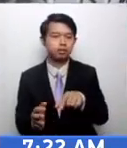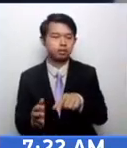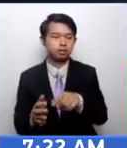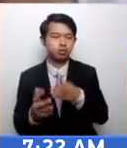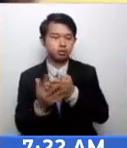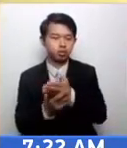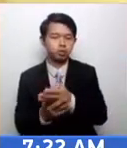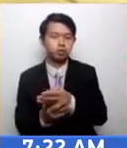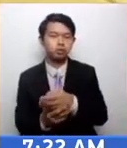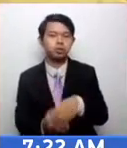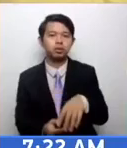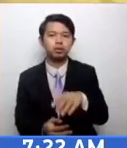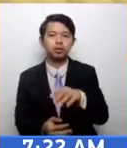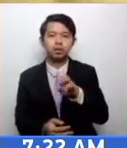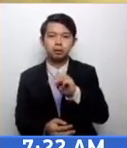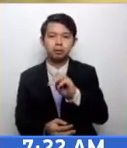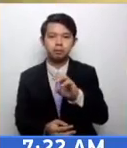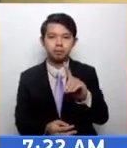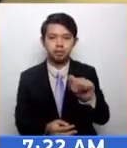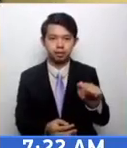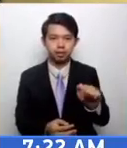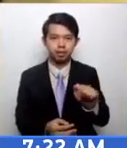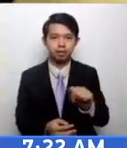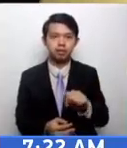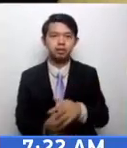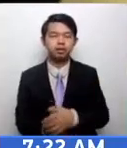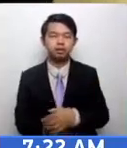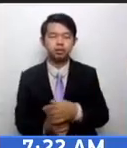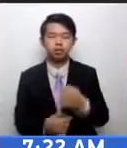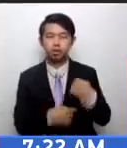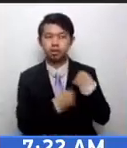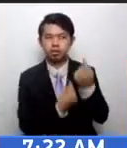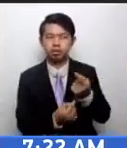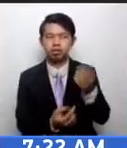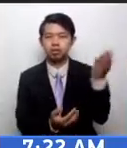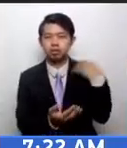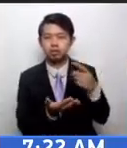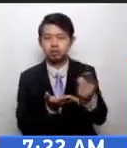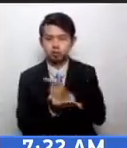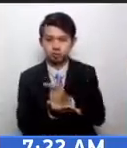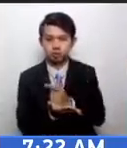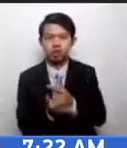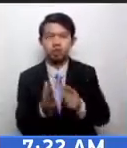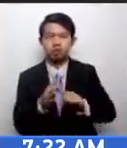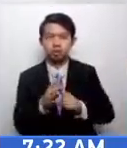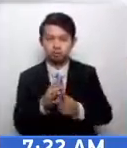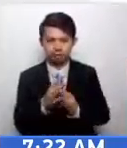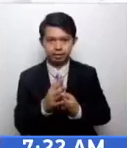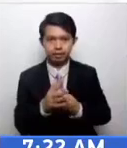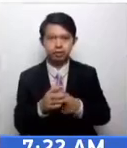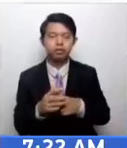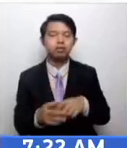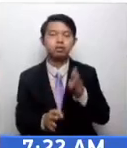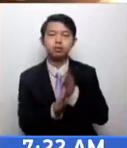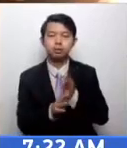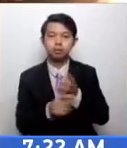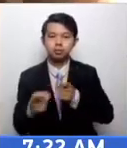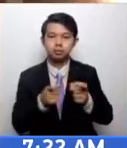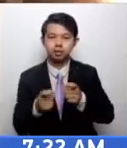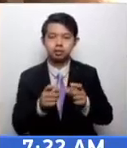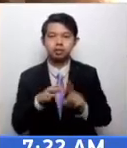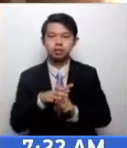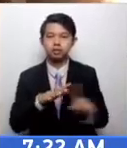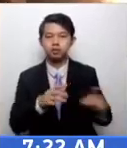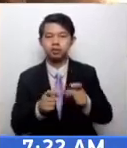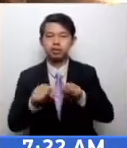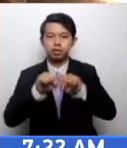PITX. Simula kasi noong nakaraang linggo, ipinatutupad na sa EDSA Busway ang Bus Management and Dispatch System ng MMDA. Sa